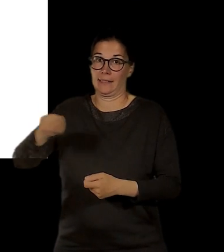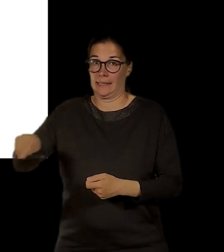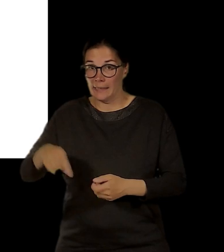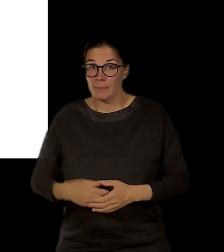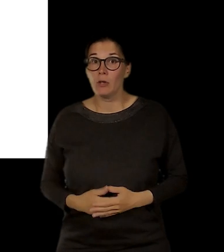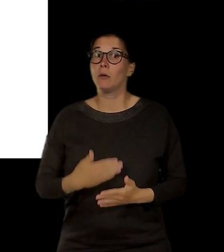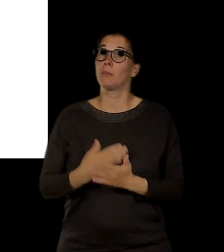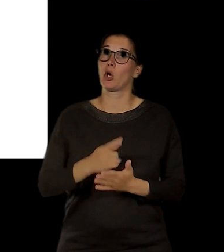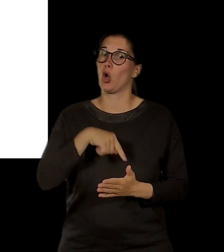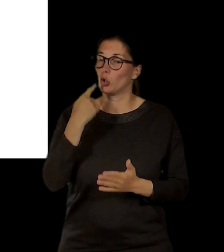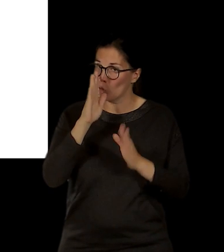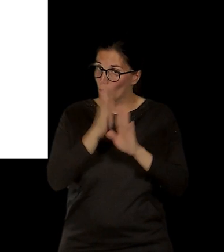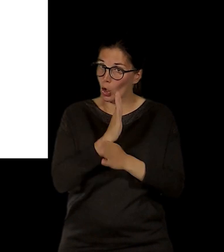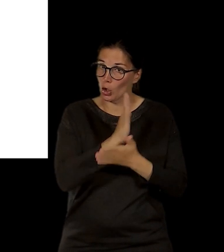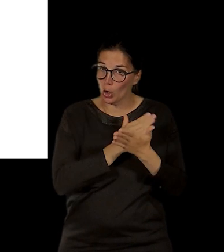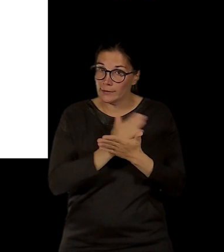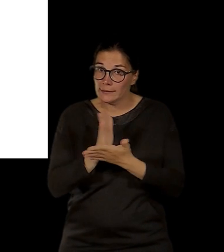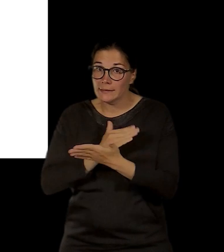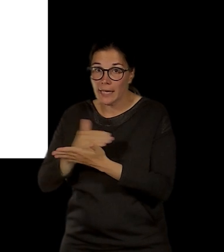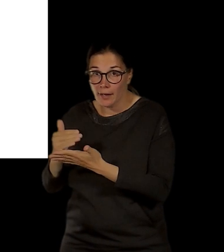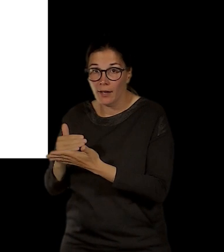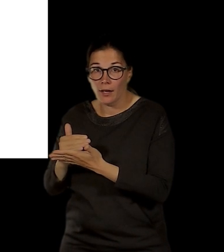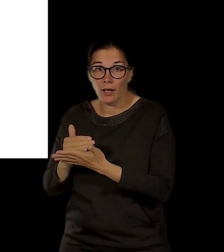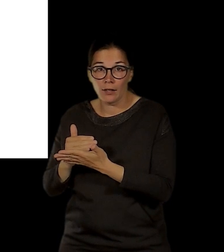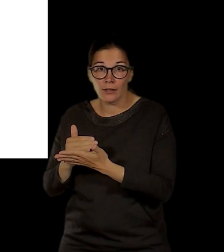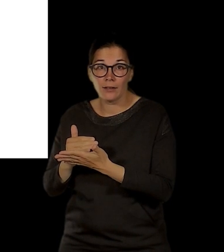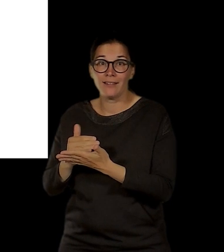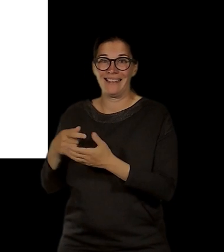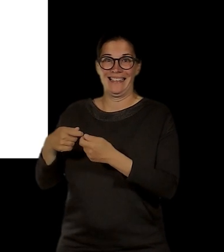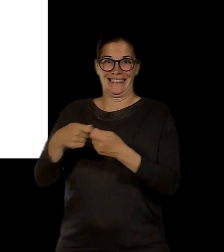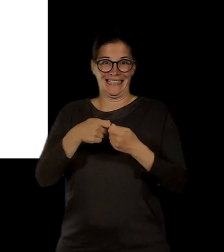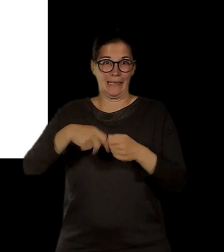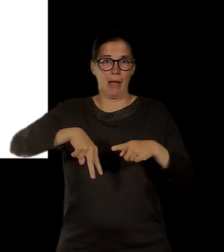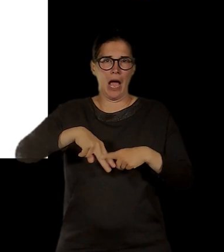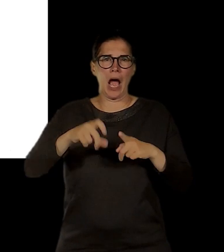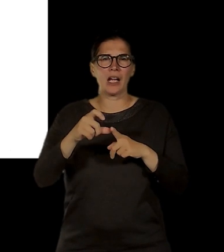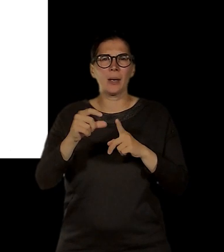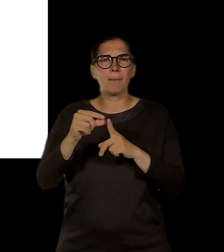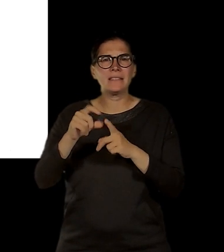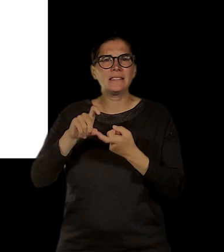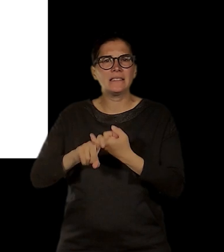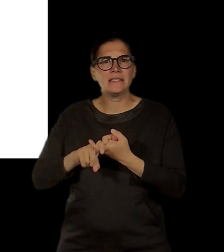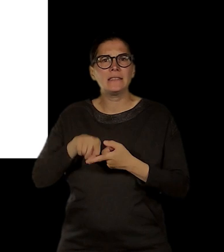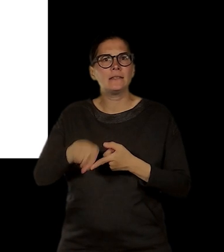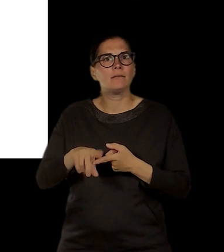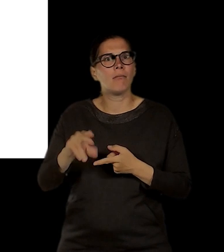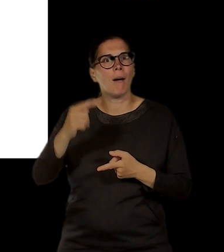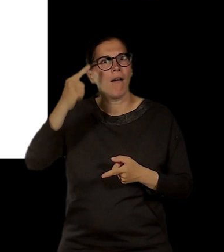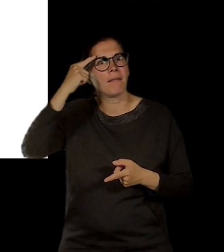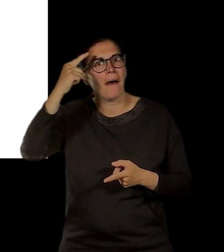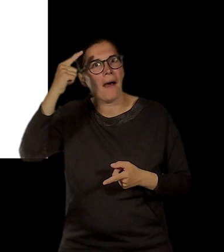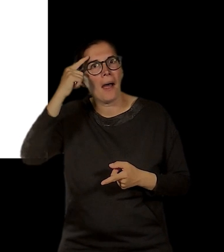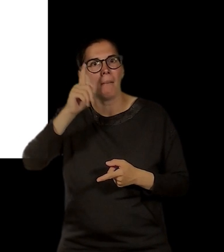si to rozdělili a řekli jsme, že ten tým AGPS vlastně měl takový jako inovativní